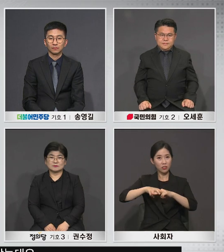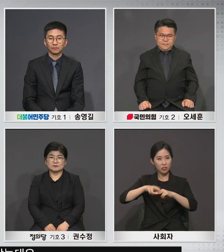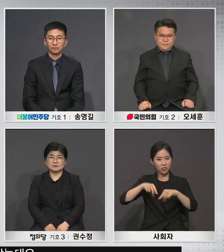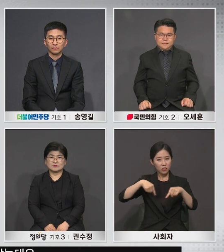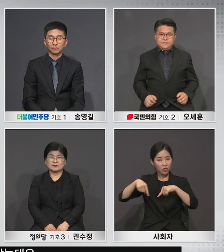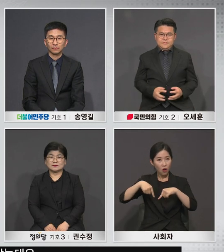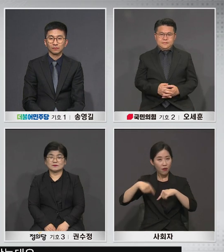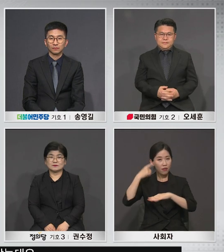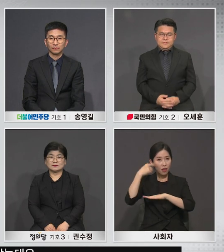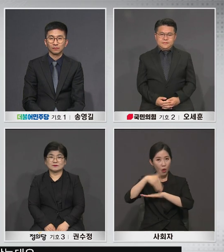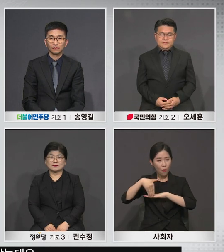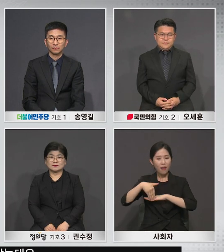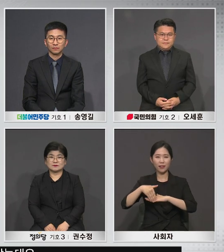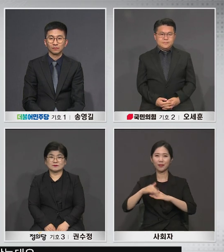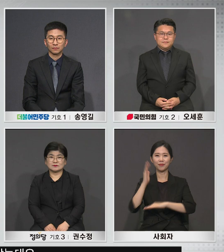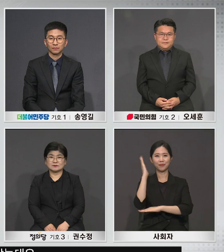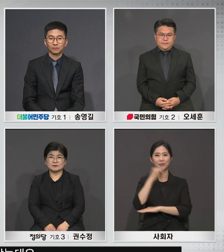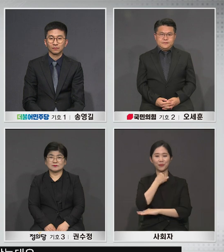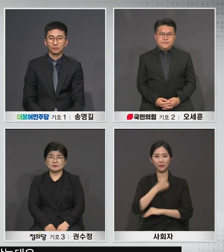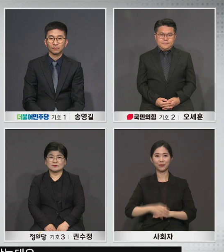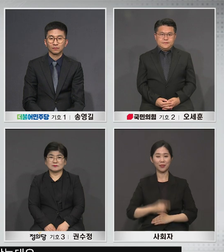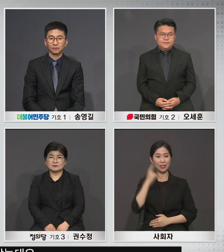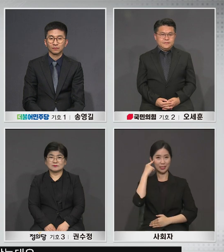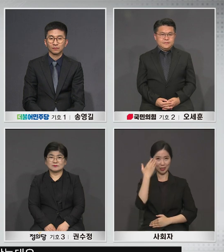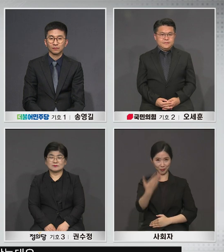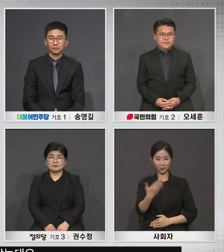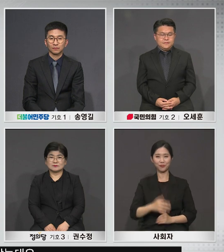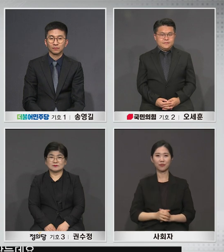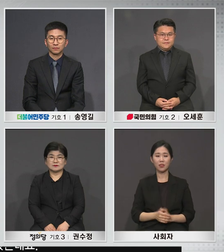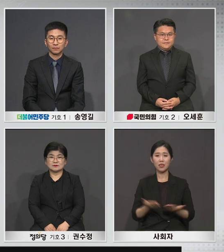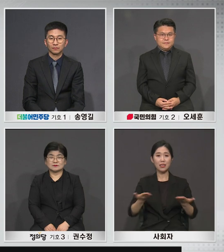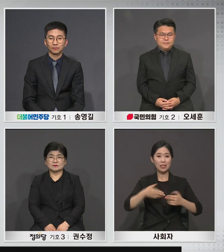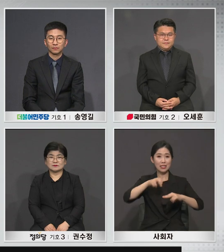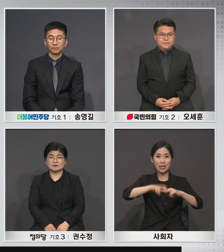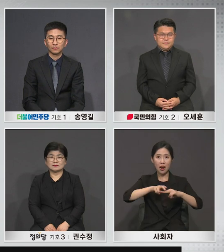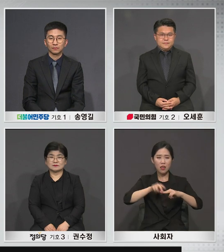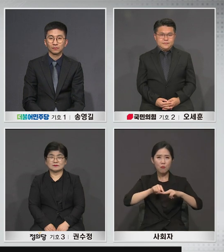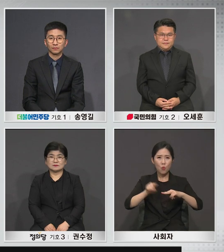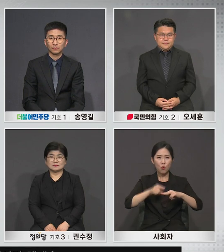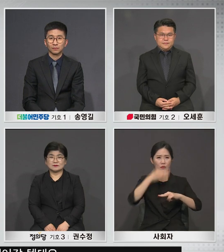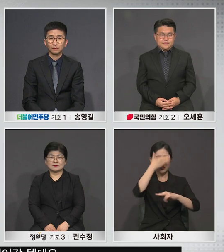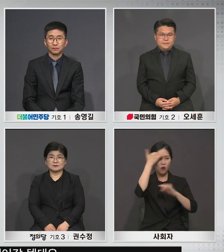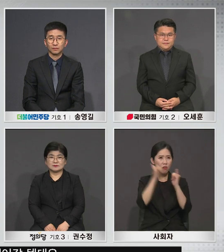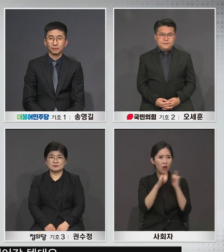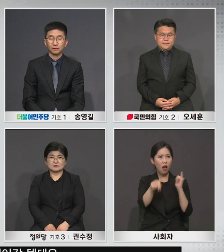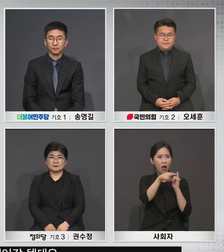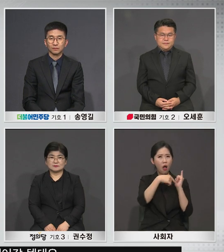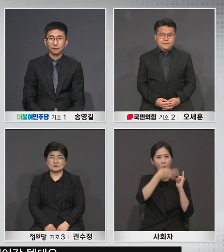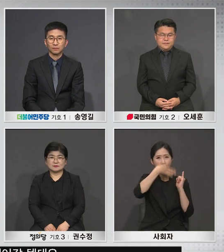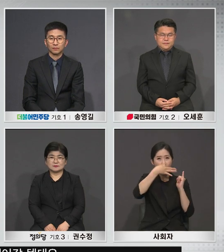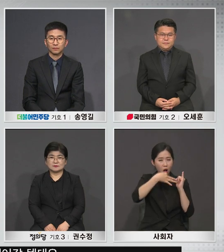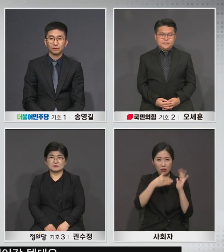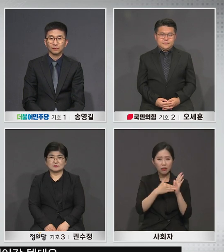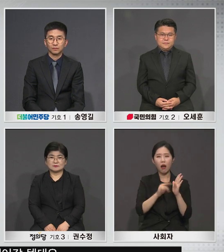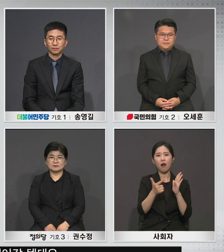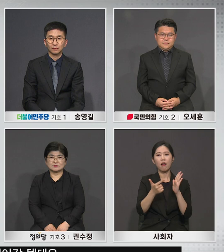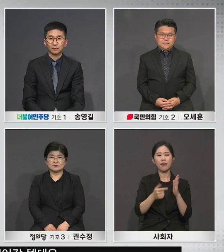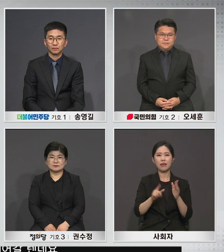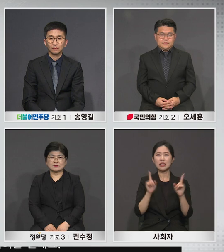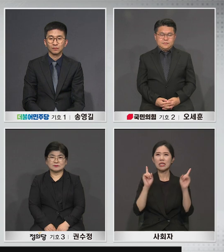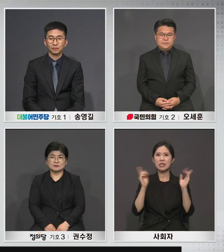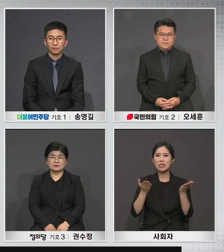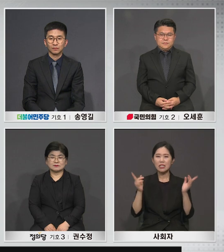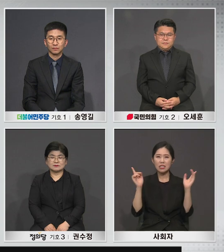이어갈 텐데요. 먼저 질문 드리죠. 일자리는 더 이상 청년만의 문제가 아닙니다. 실업으로 인한 재취업, 인구